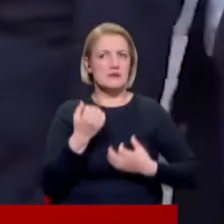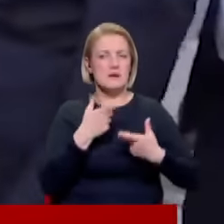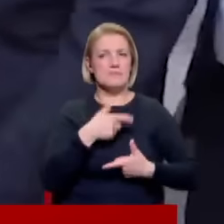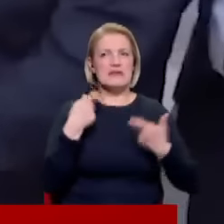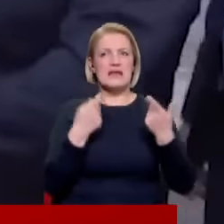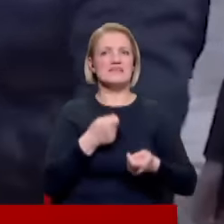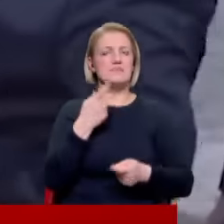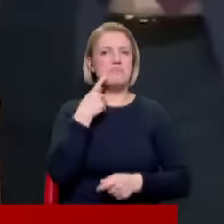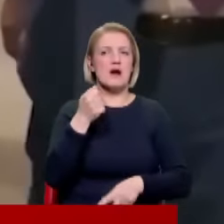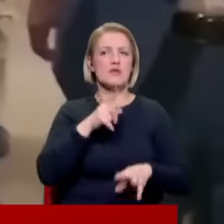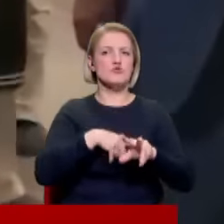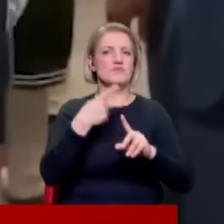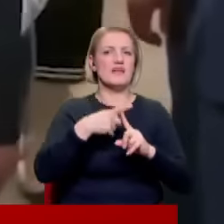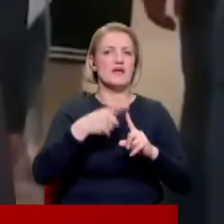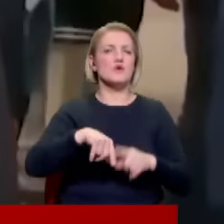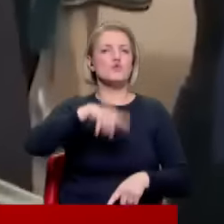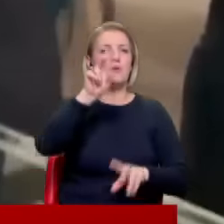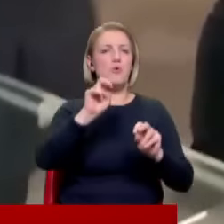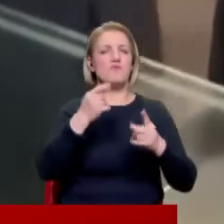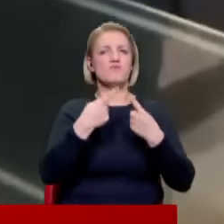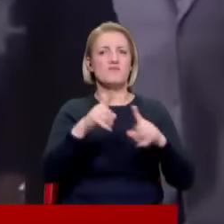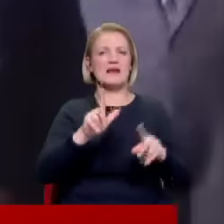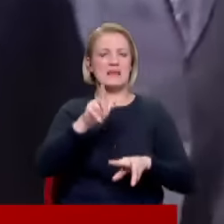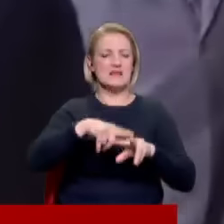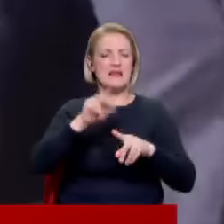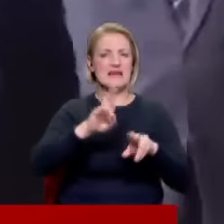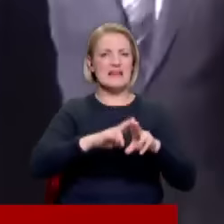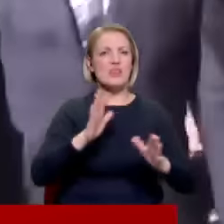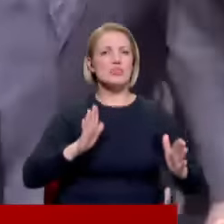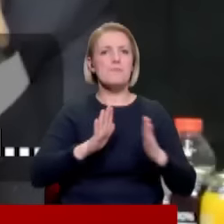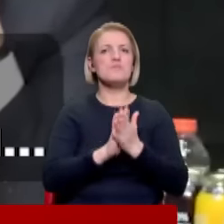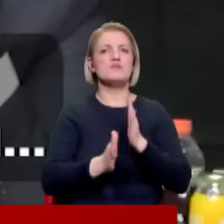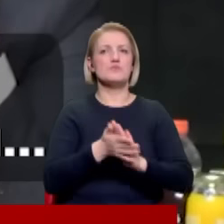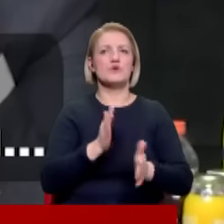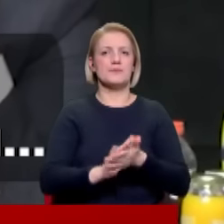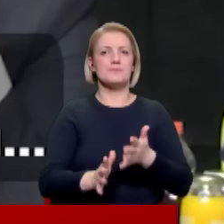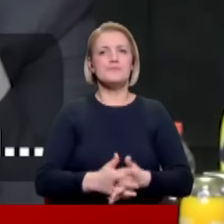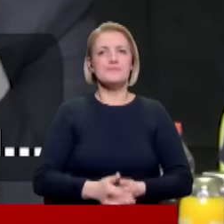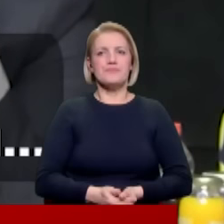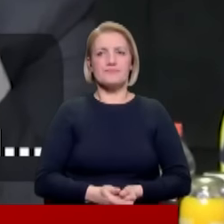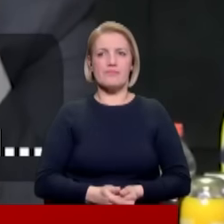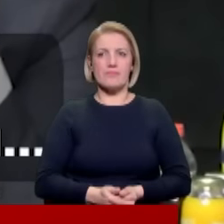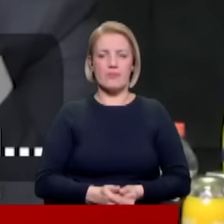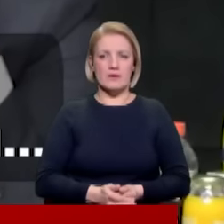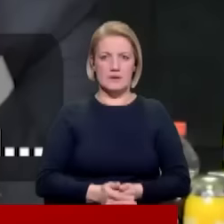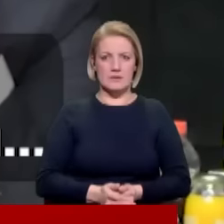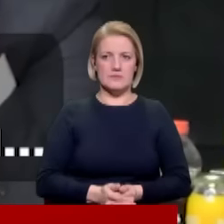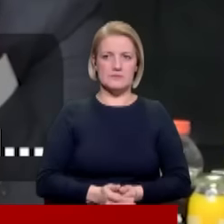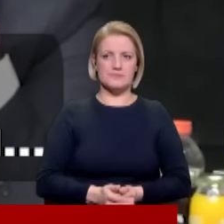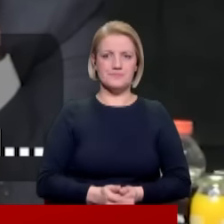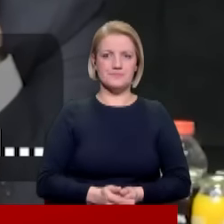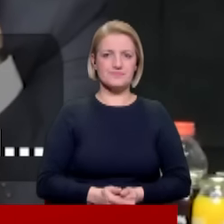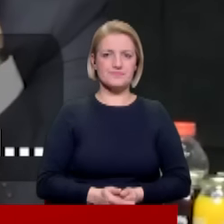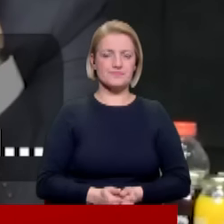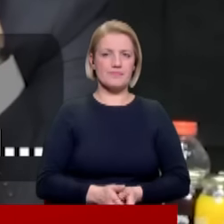Milli Eğitim Bakanı Yusuf Tekin'in gündemi çok farklı. Laiklik çıkışına tepkiler dinmiyor. Ben evrensel laiklikten yanayım. Sen